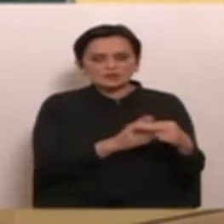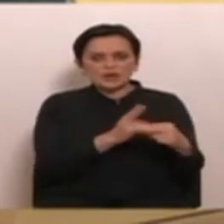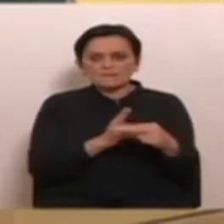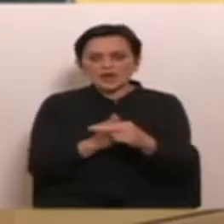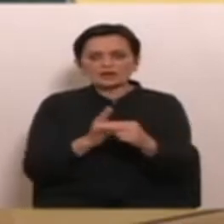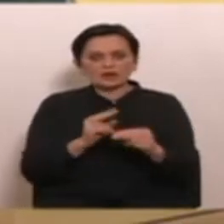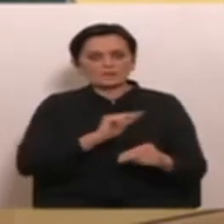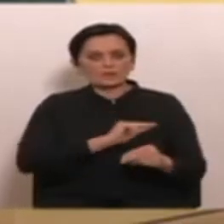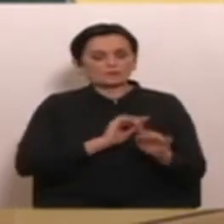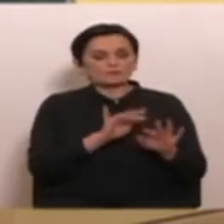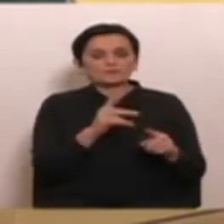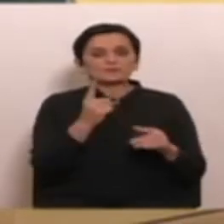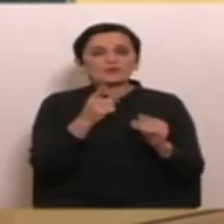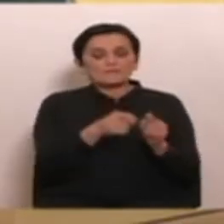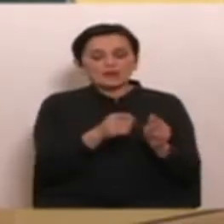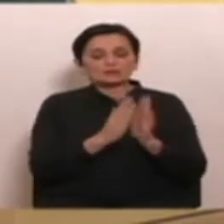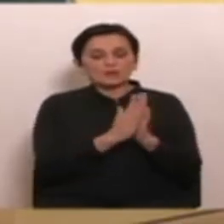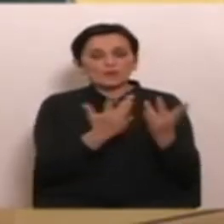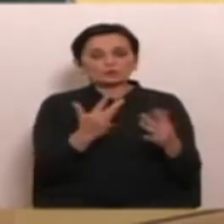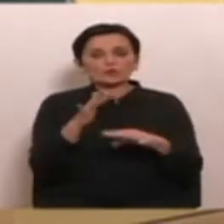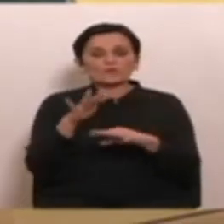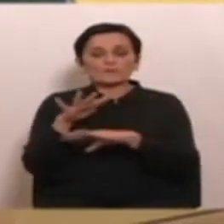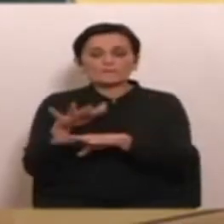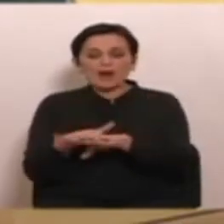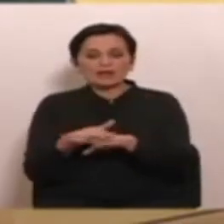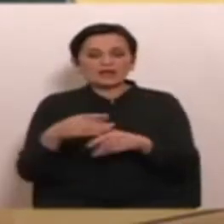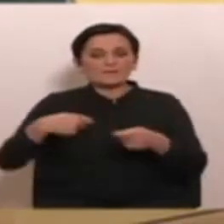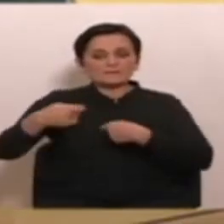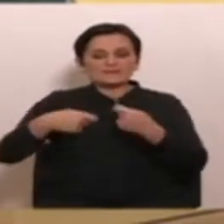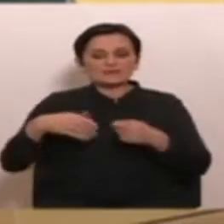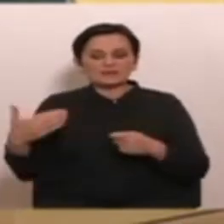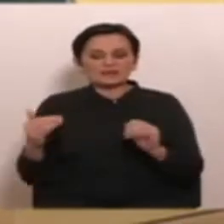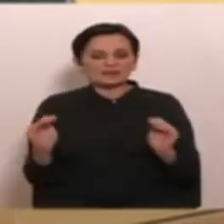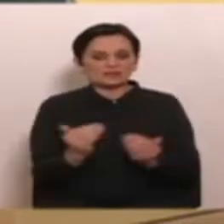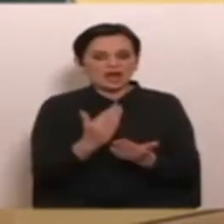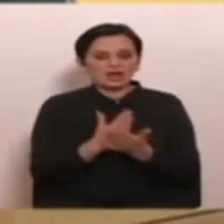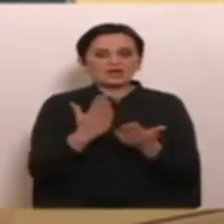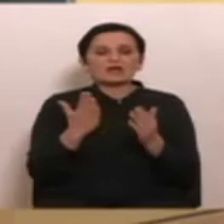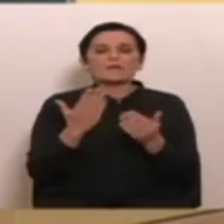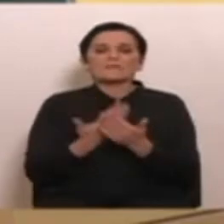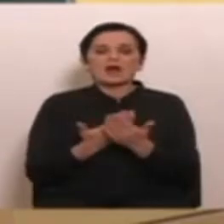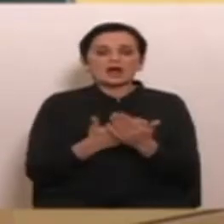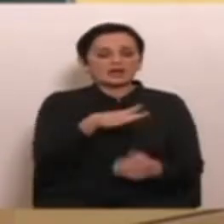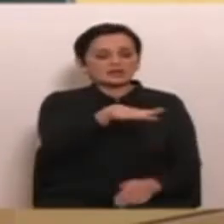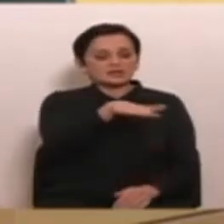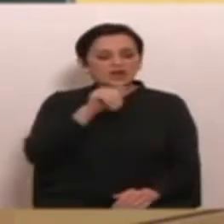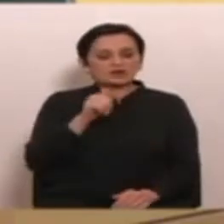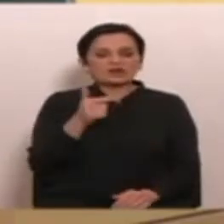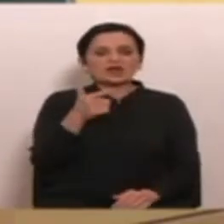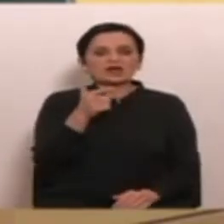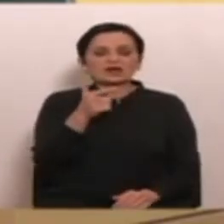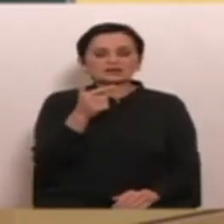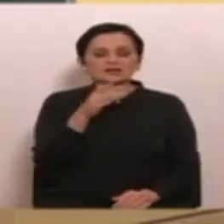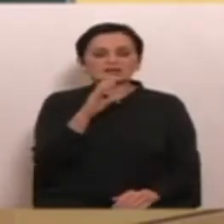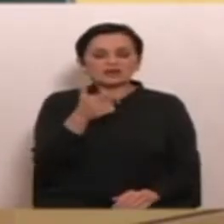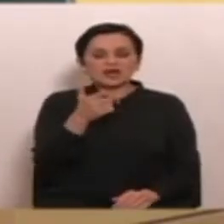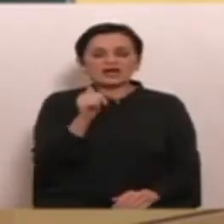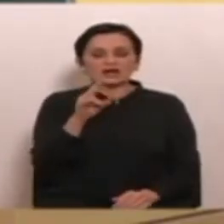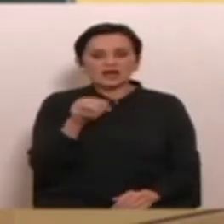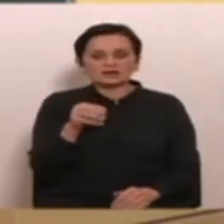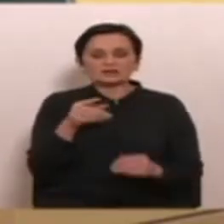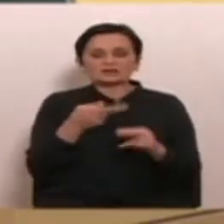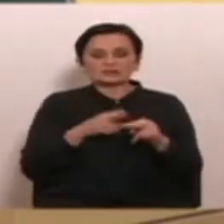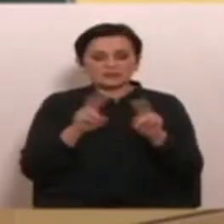მოთხოვნა ბანკების და ბიზნესის მხრიდან ჯერჯერობით ნაკლებია. მაგალითად, საკრედიტო საგარანტიო სქემა, რომელიც ჩვენი და პირადად